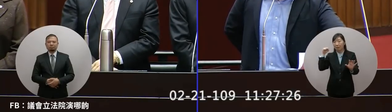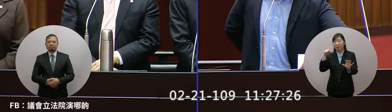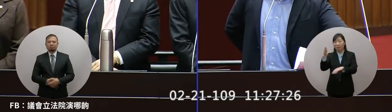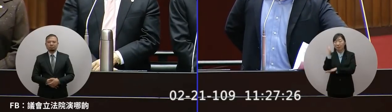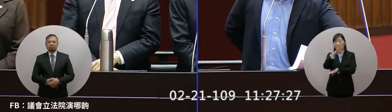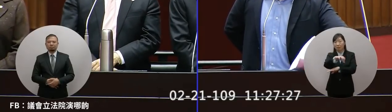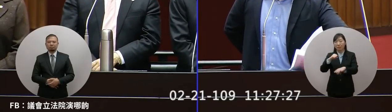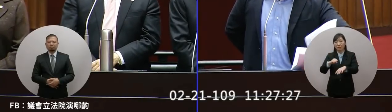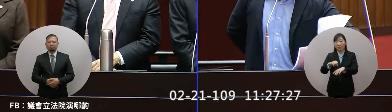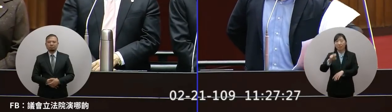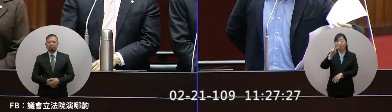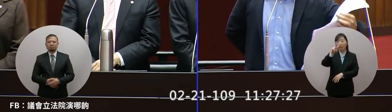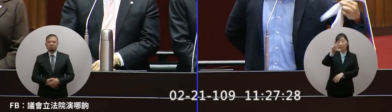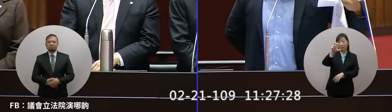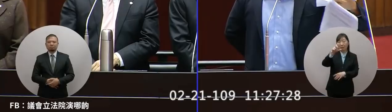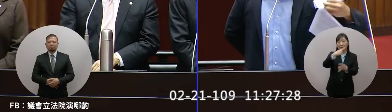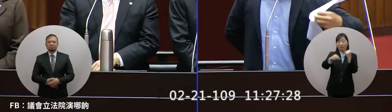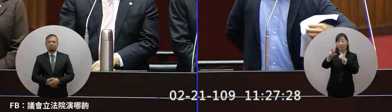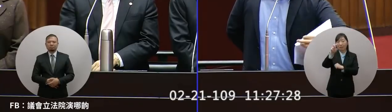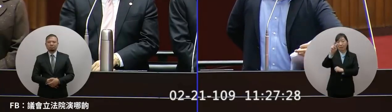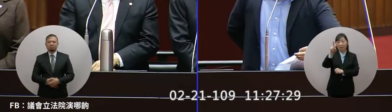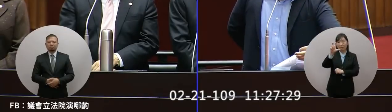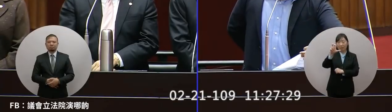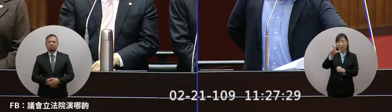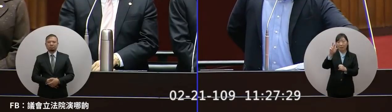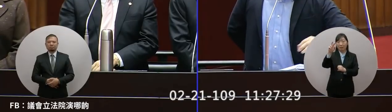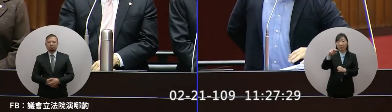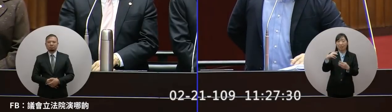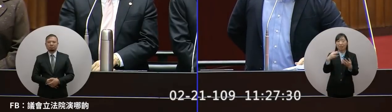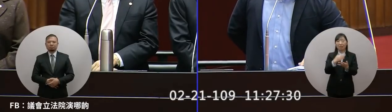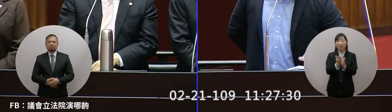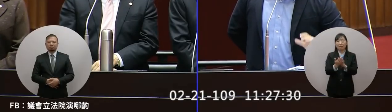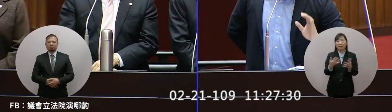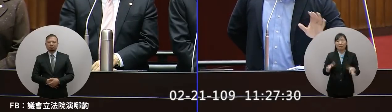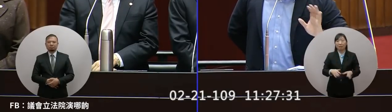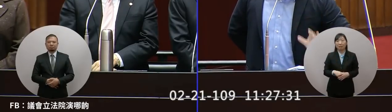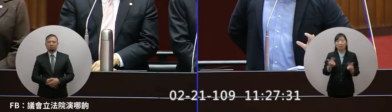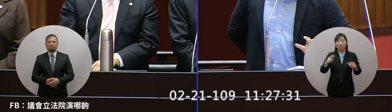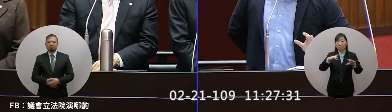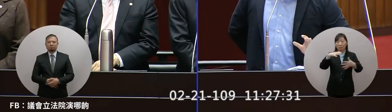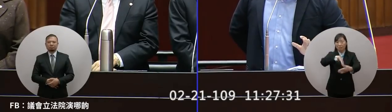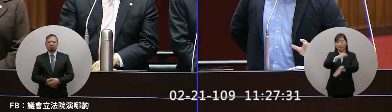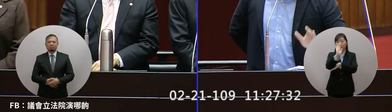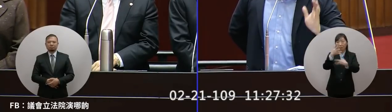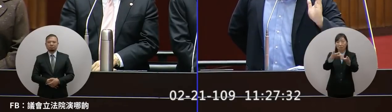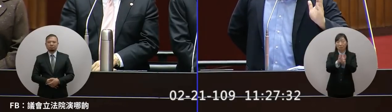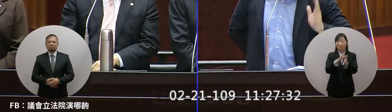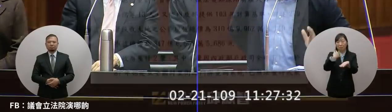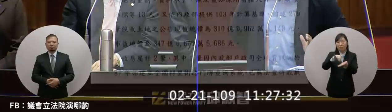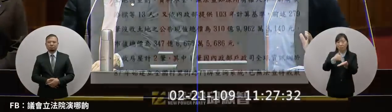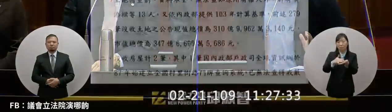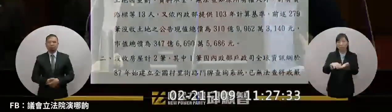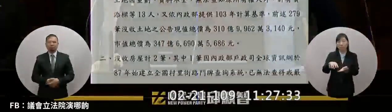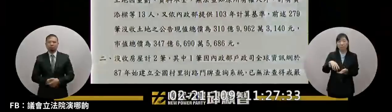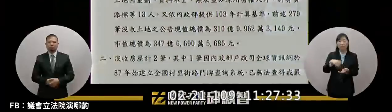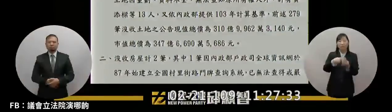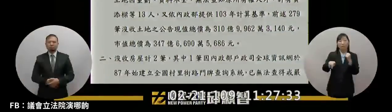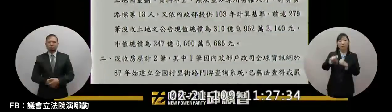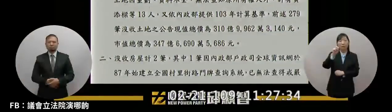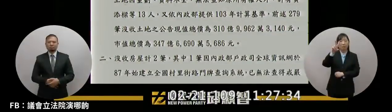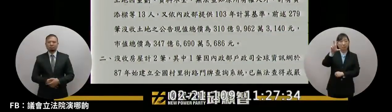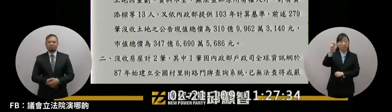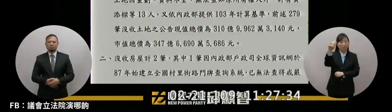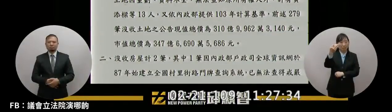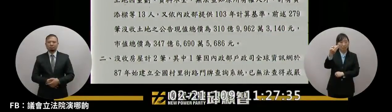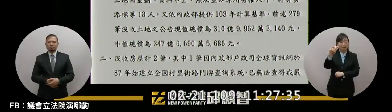地部分都279笔。那就是说内政部的计算基准，就是说这279笔大概就